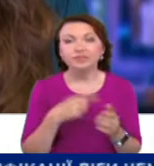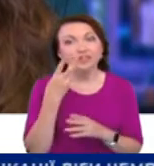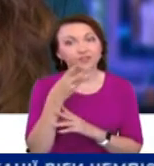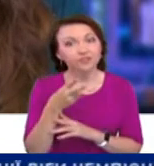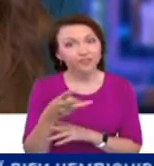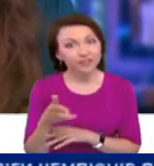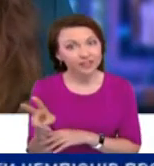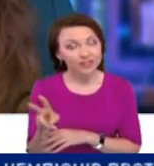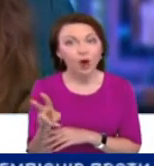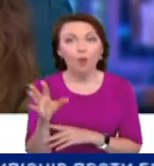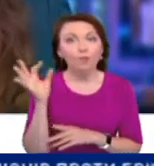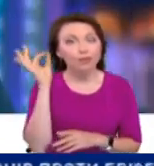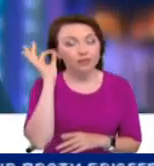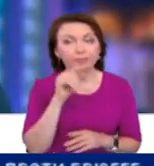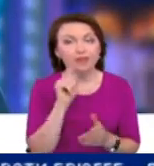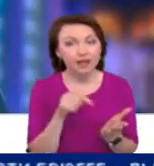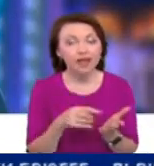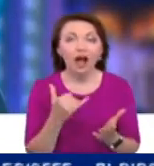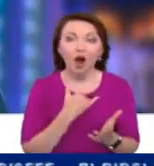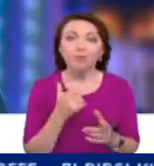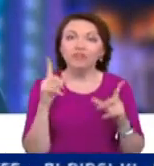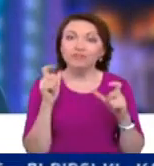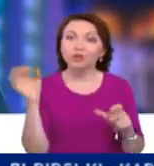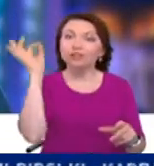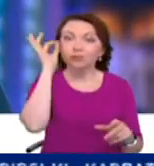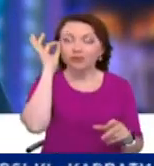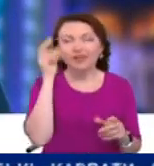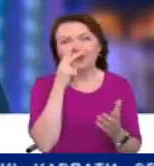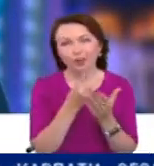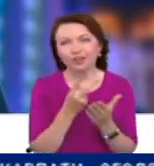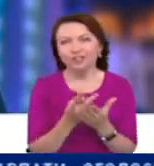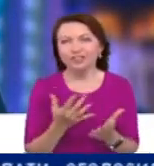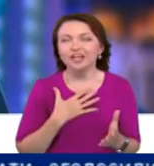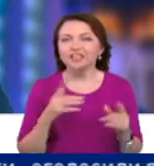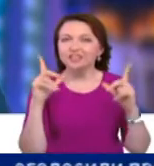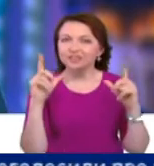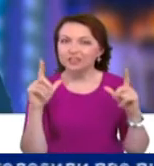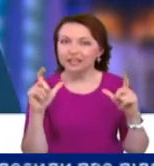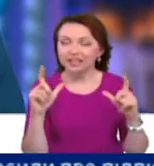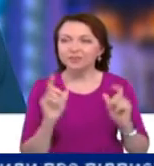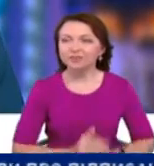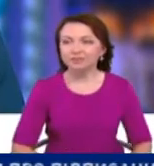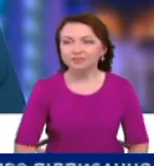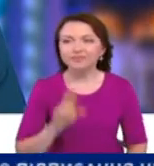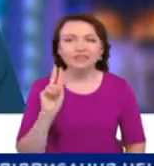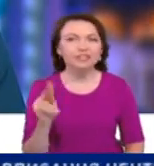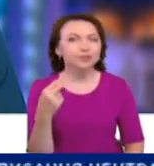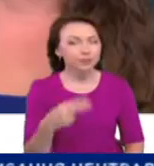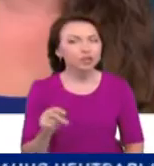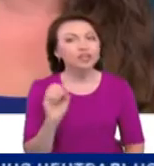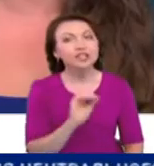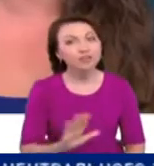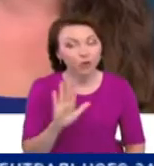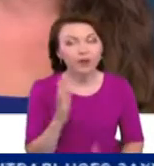мене фотоспогад. Ось я прошу показати нашого режисера. Це будуть світлини з чемпіонату